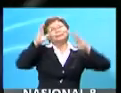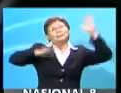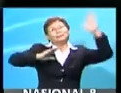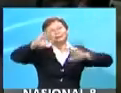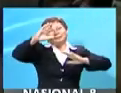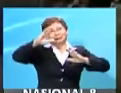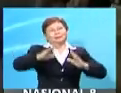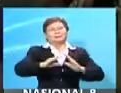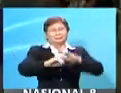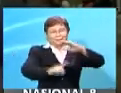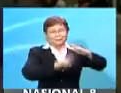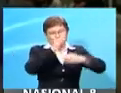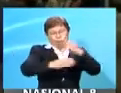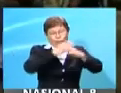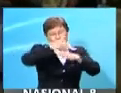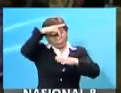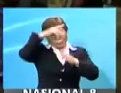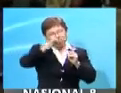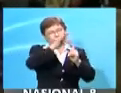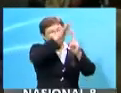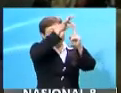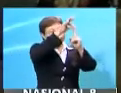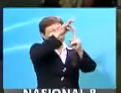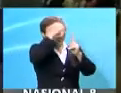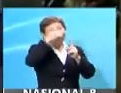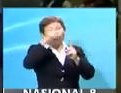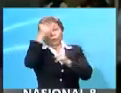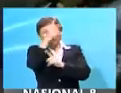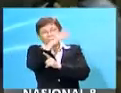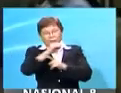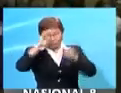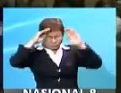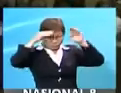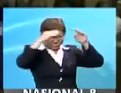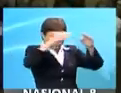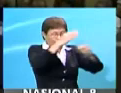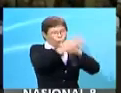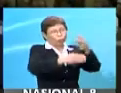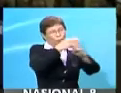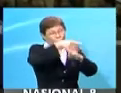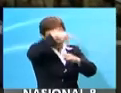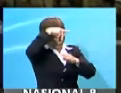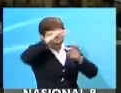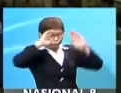iaitu dasar Bumiputera merupakan keutamaan bagi pihak kerajaan dan diberi perhatian